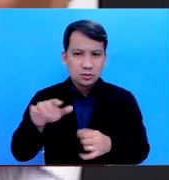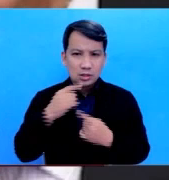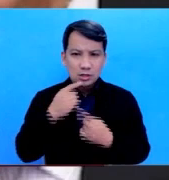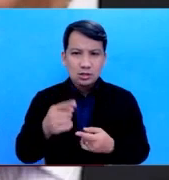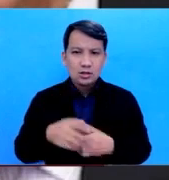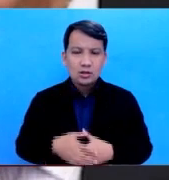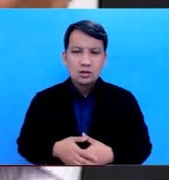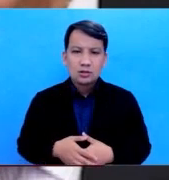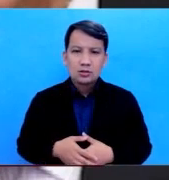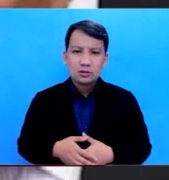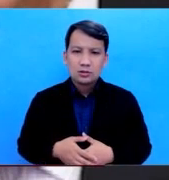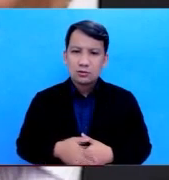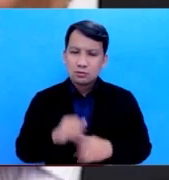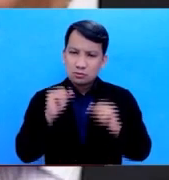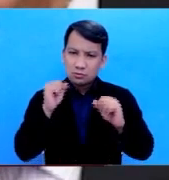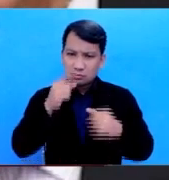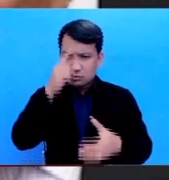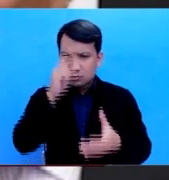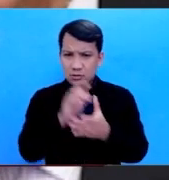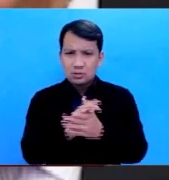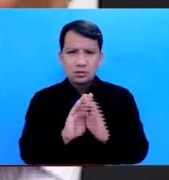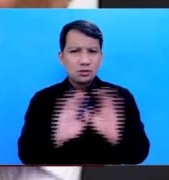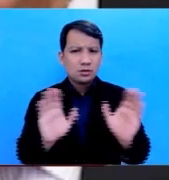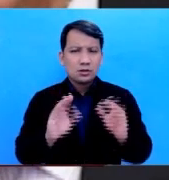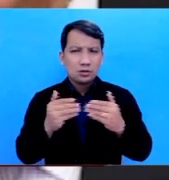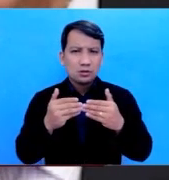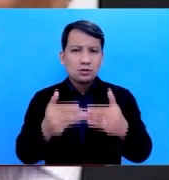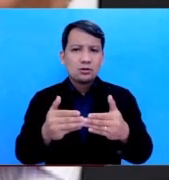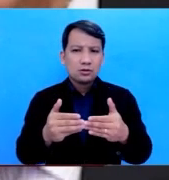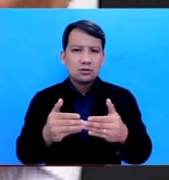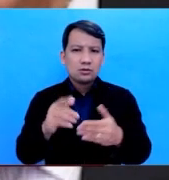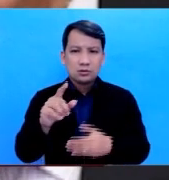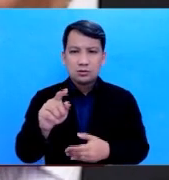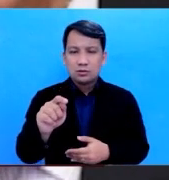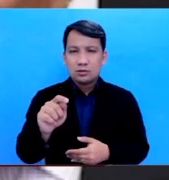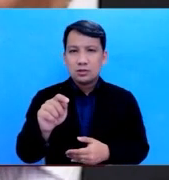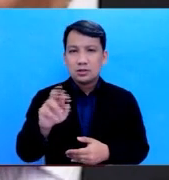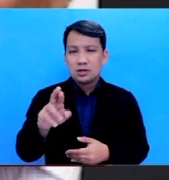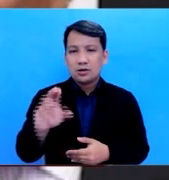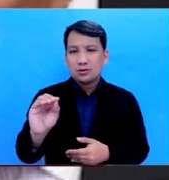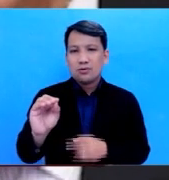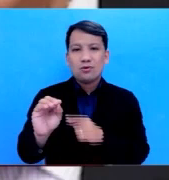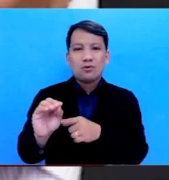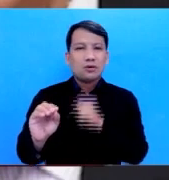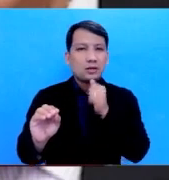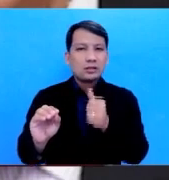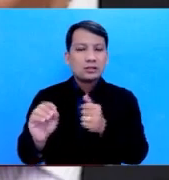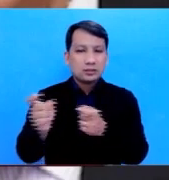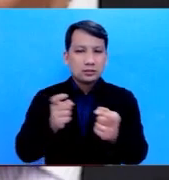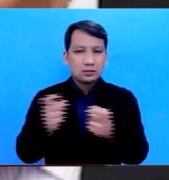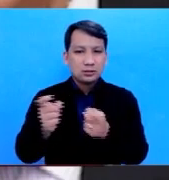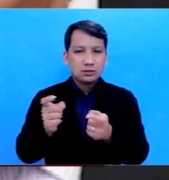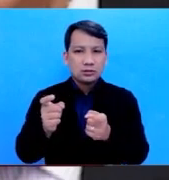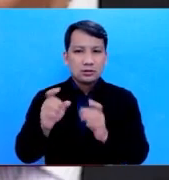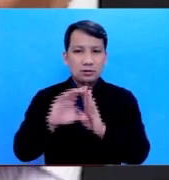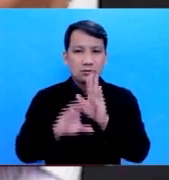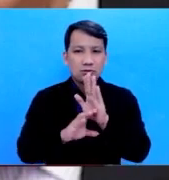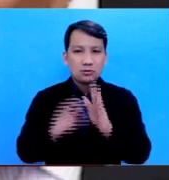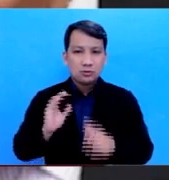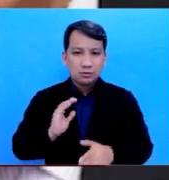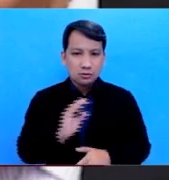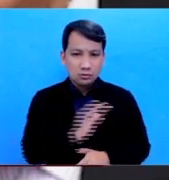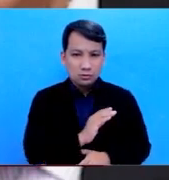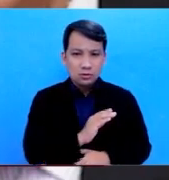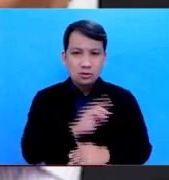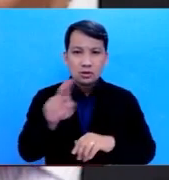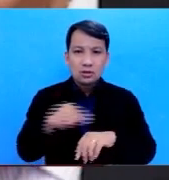Drilon, naniniwalang hindi uusad ang hiling na TRO. Hindi raw kasi maaaring pigilan ng Korte Suprema ang Kongreso bilang